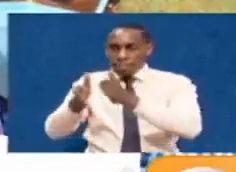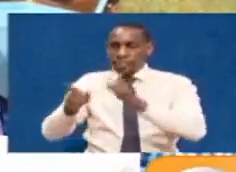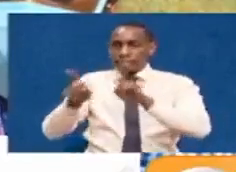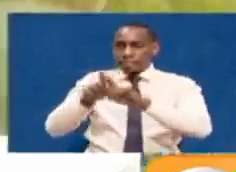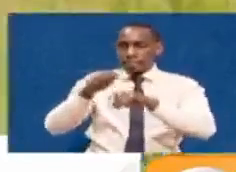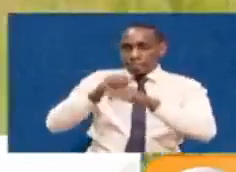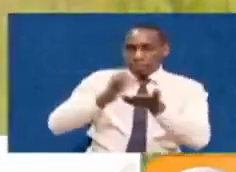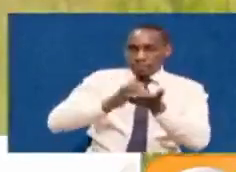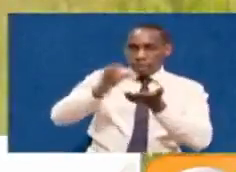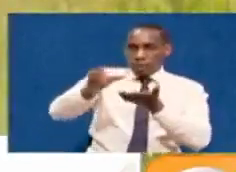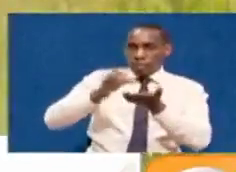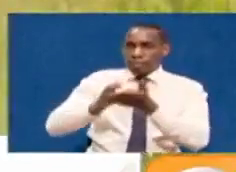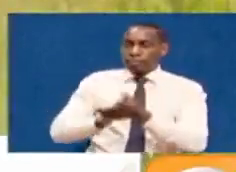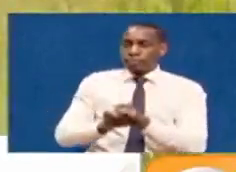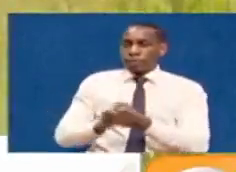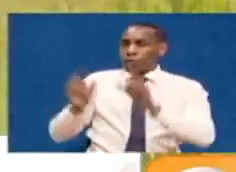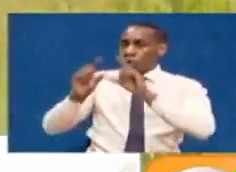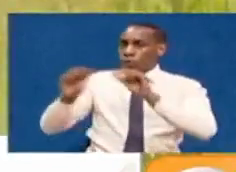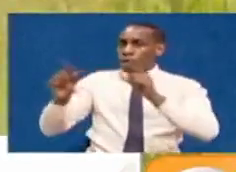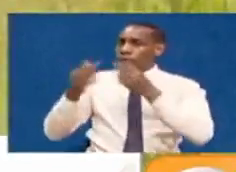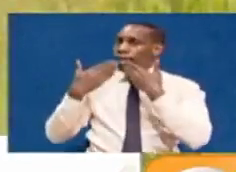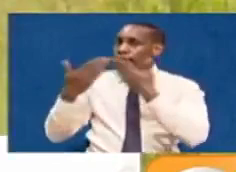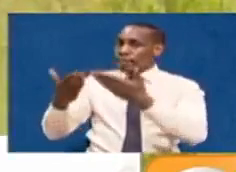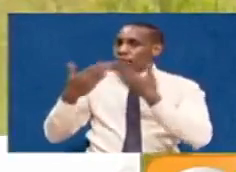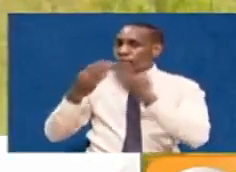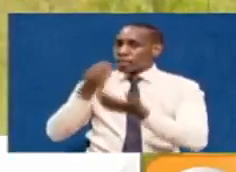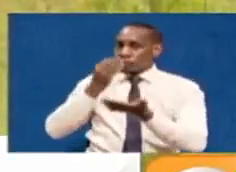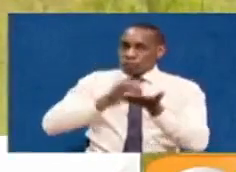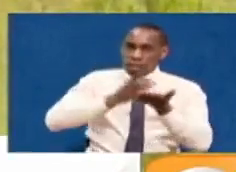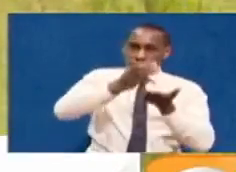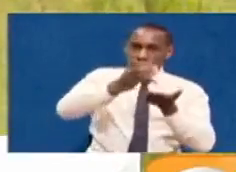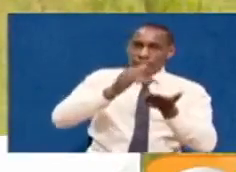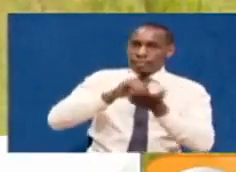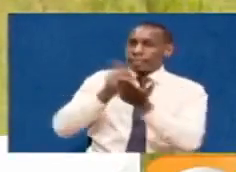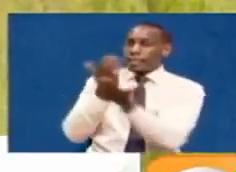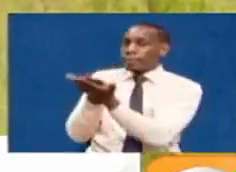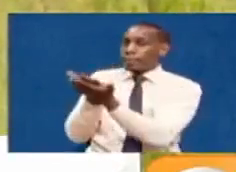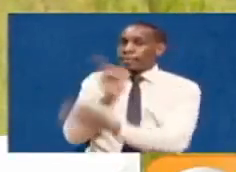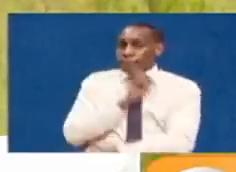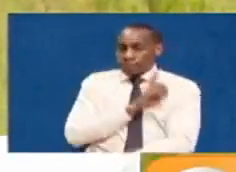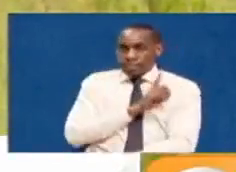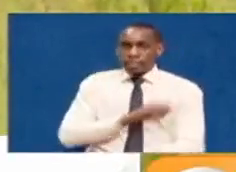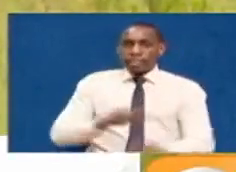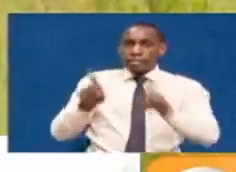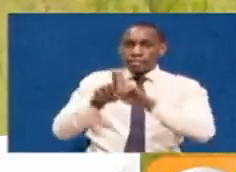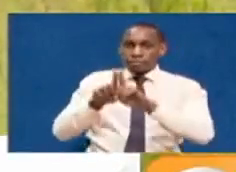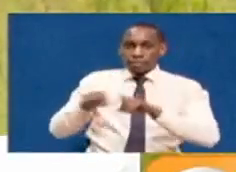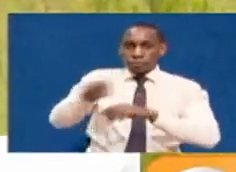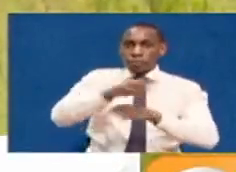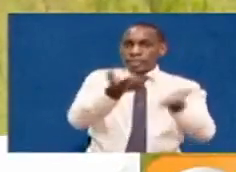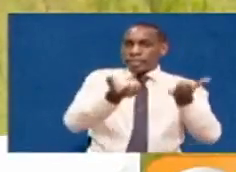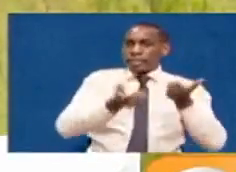hata na wakati wa kugawa. Tunasema ni asante sana, ameweza kulilisi ile chakula tulikuwa tunauliza, na haja